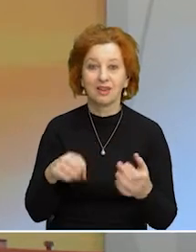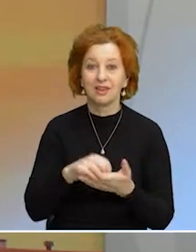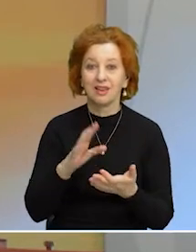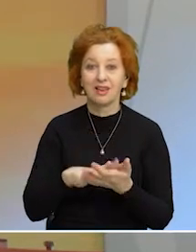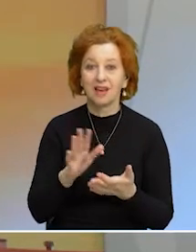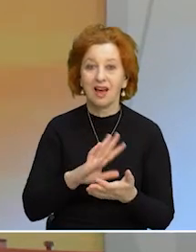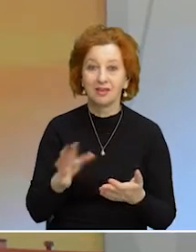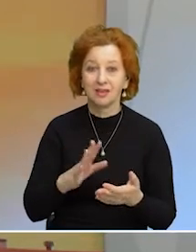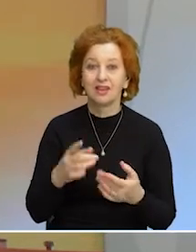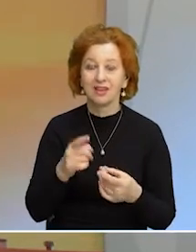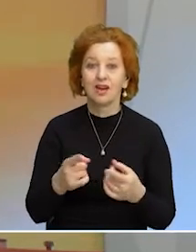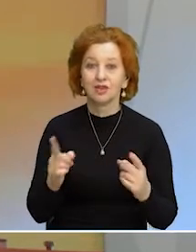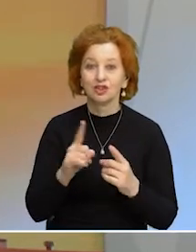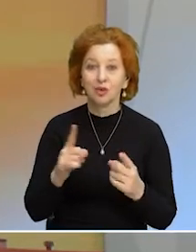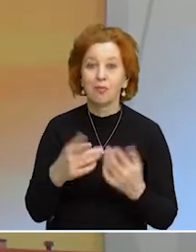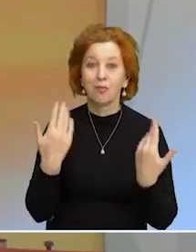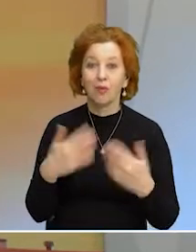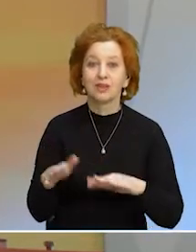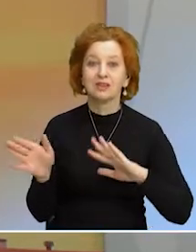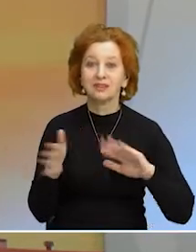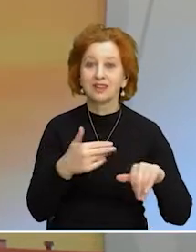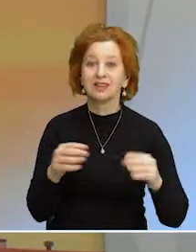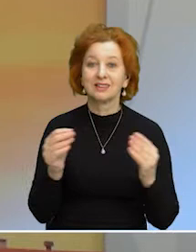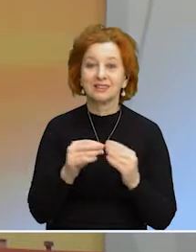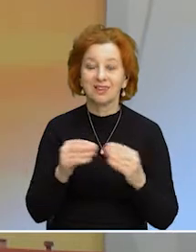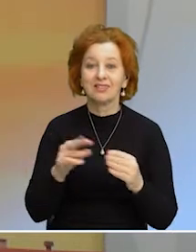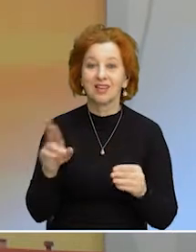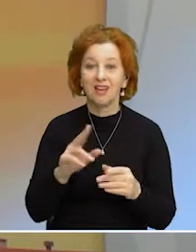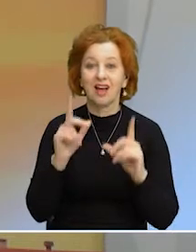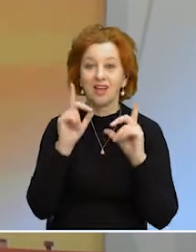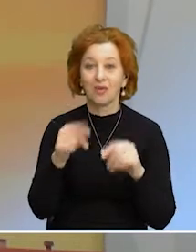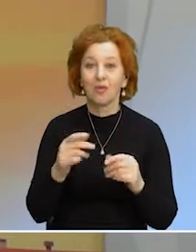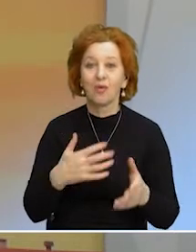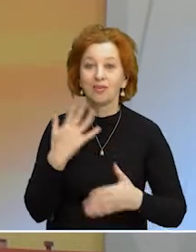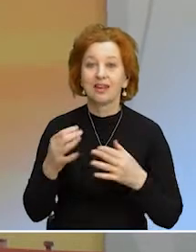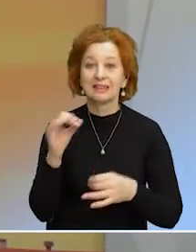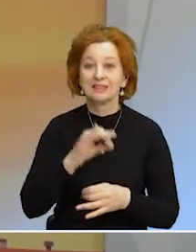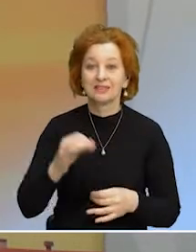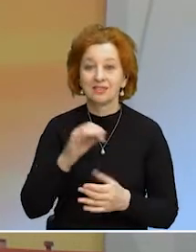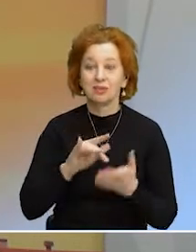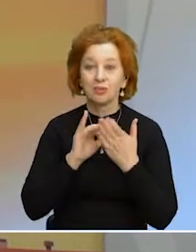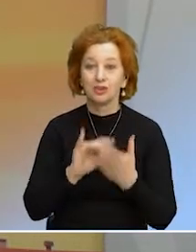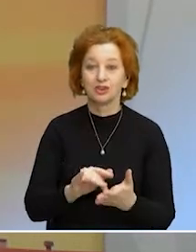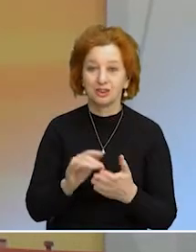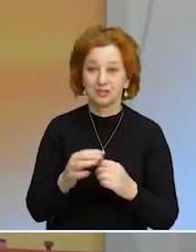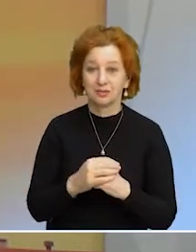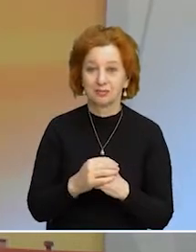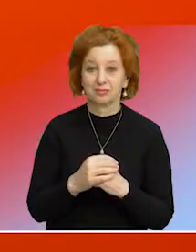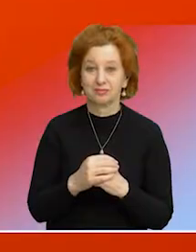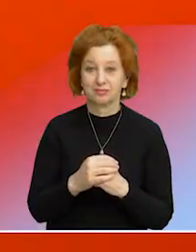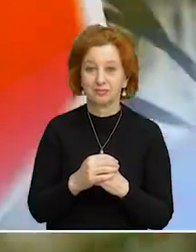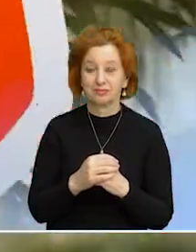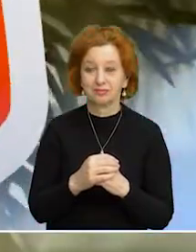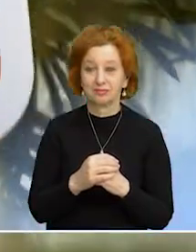не отмечать этот праздник, а встать на весы где-то после 10 января. А прямо сейчас отправиться в увлекательное историческое путешествие.